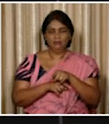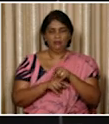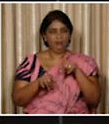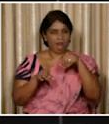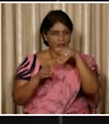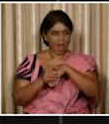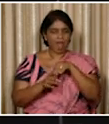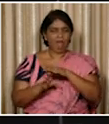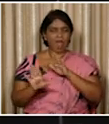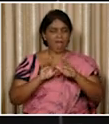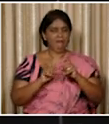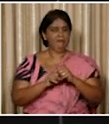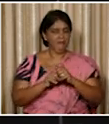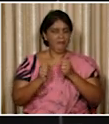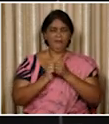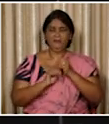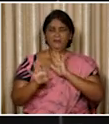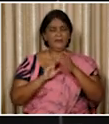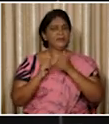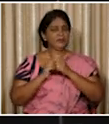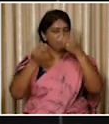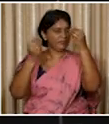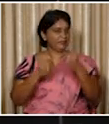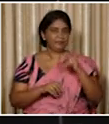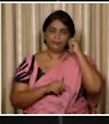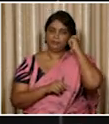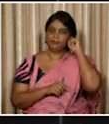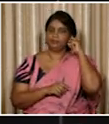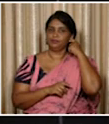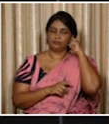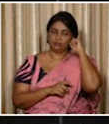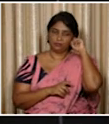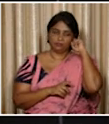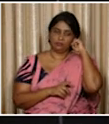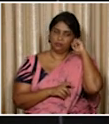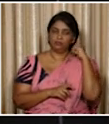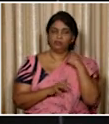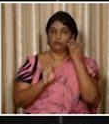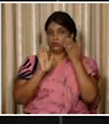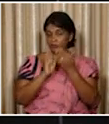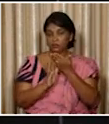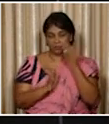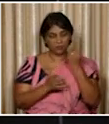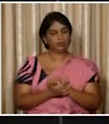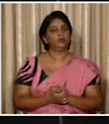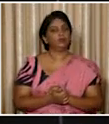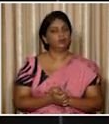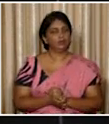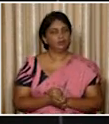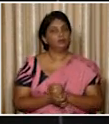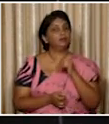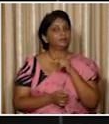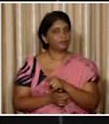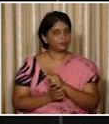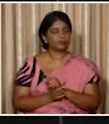கொண்டதோடு அங்கிருந்தவர்கள் மீதும் தாக்குதல் நடத்தியிருந்தனர். இதன்போது ஆலயத்தின் பூசகர் உள்ளிட்ட கீழ்வரும் 8 பேரையும் வலுக்கட்டாயமாக